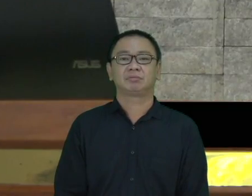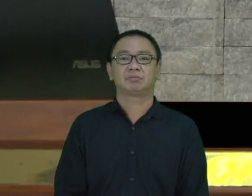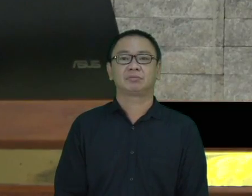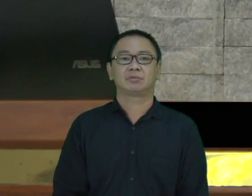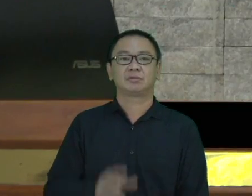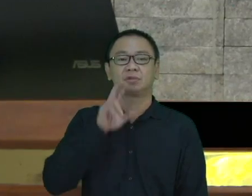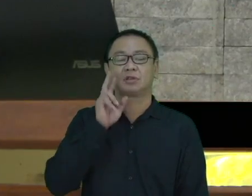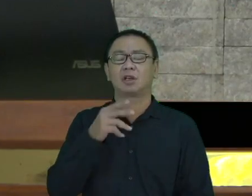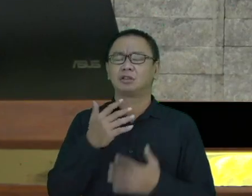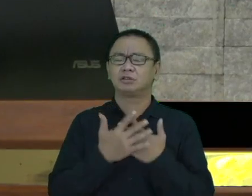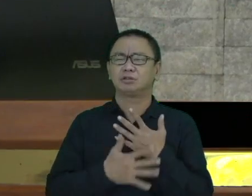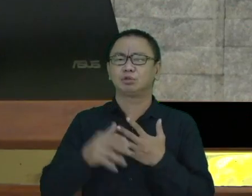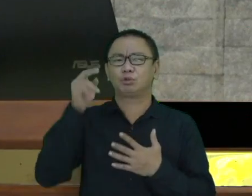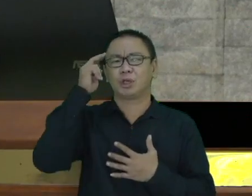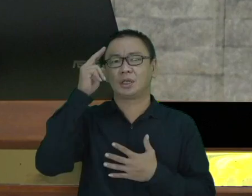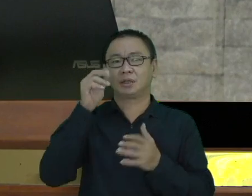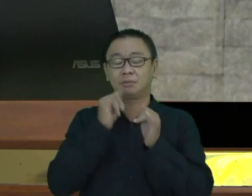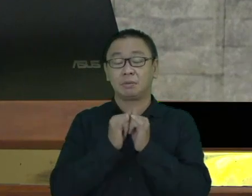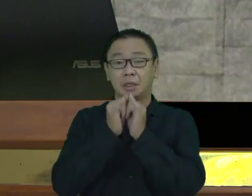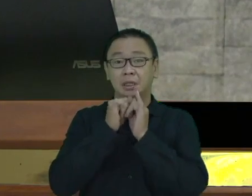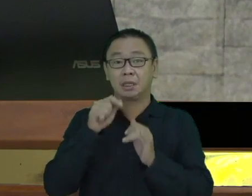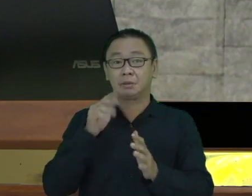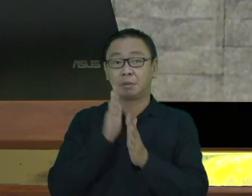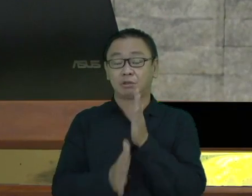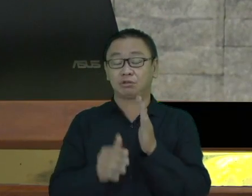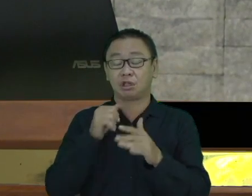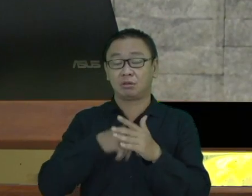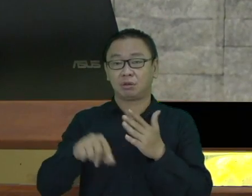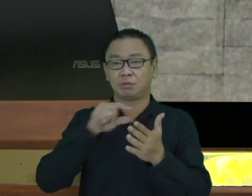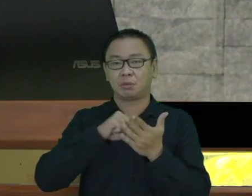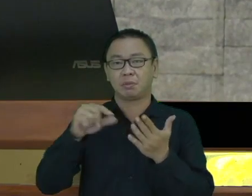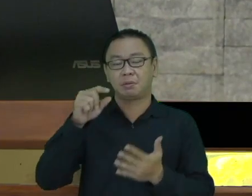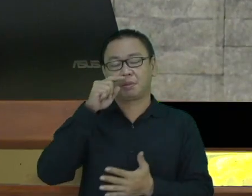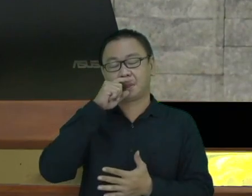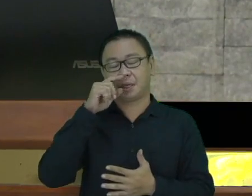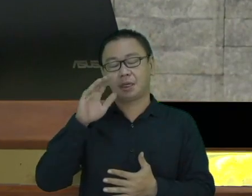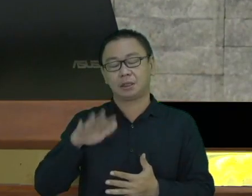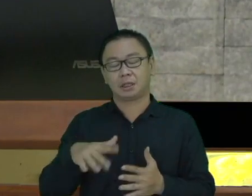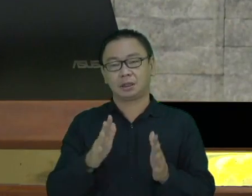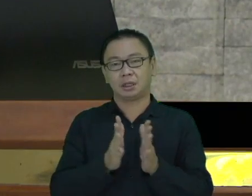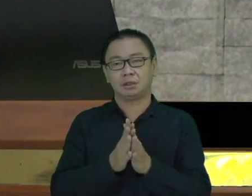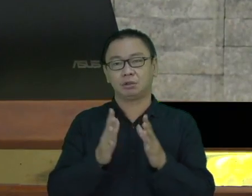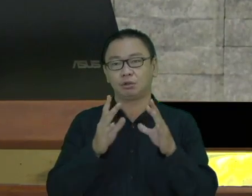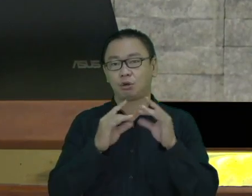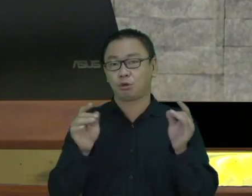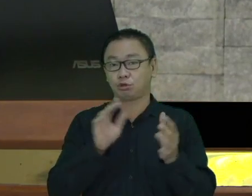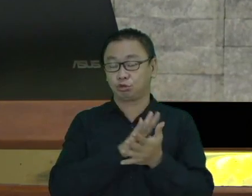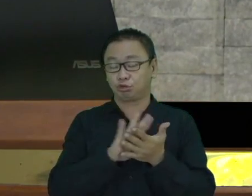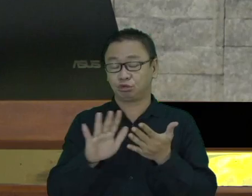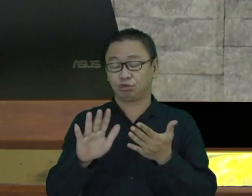Saudara kekasih Tuhan, ibadah ini berlangsung dalam nama Bapa, Anak, dan Roh